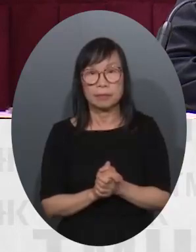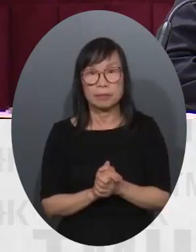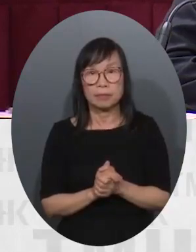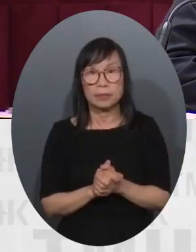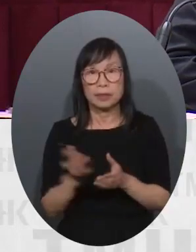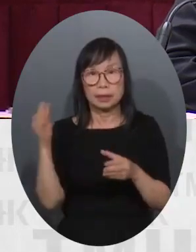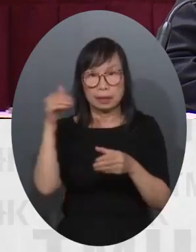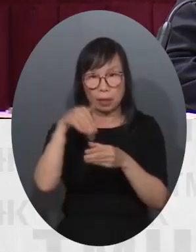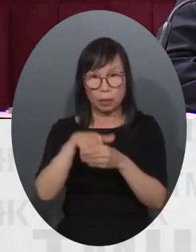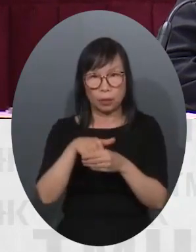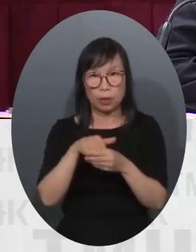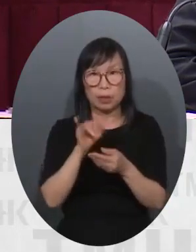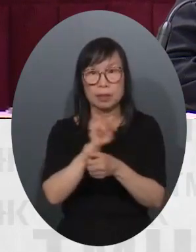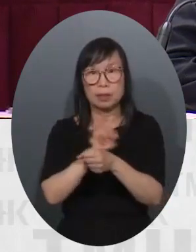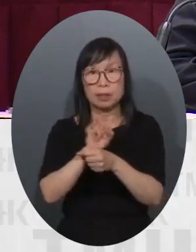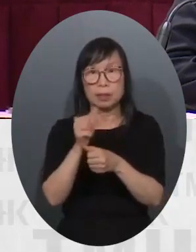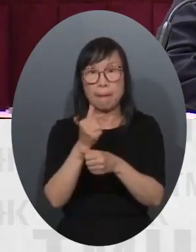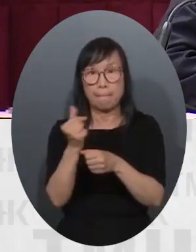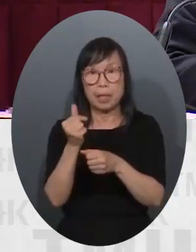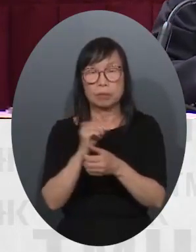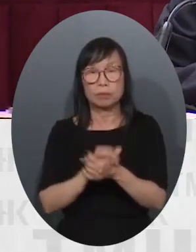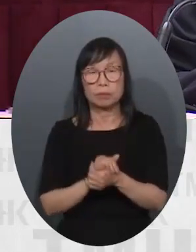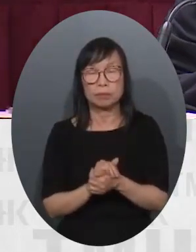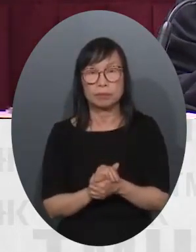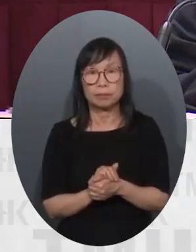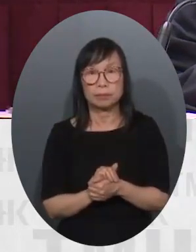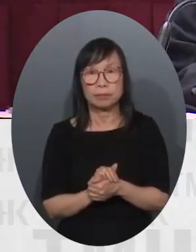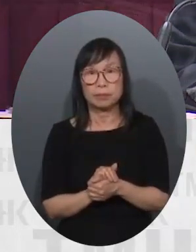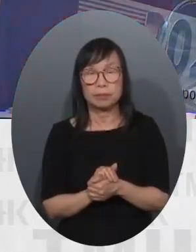請投票。你有十秒時間投票。